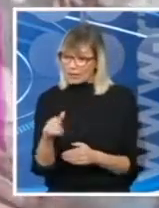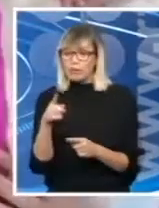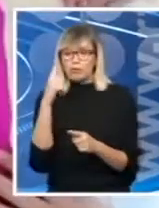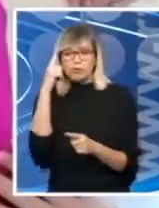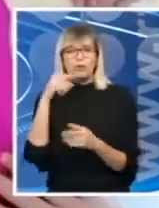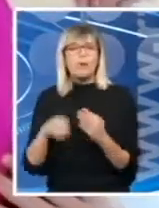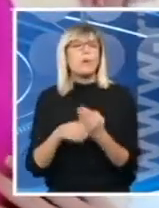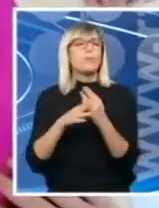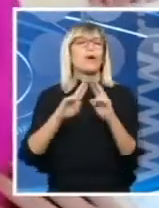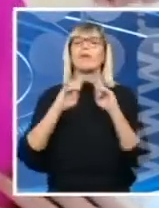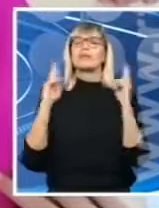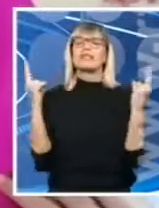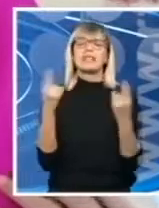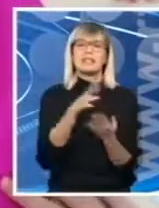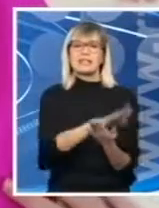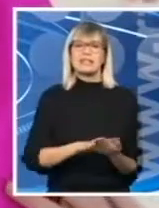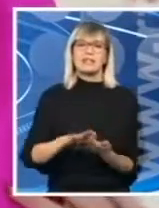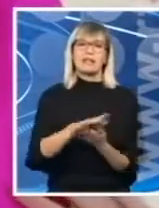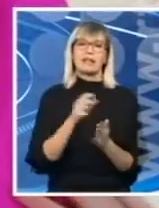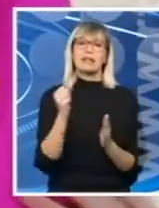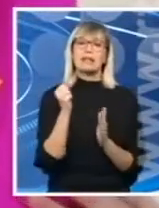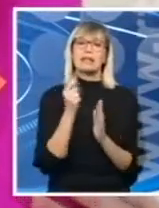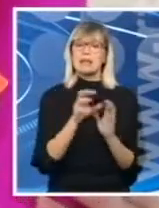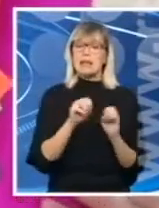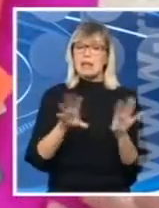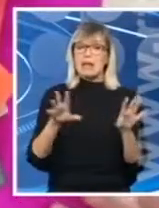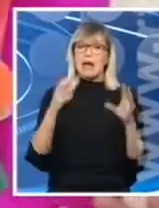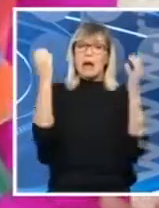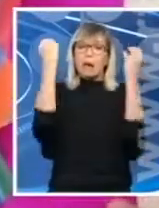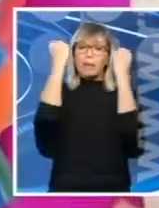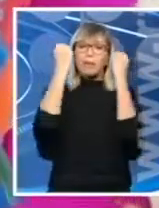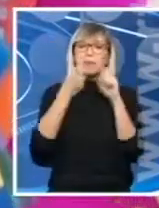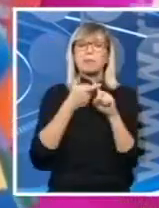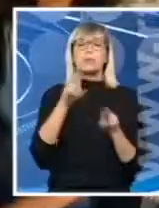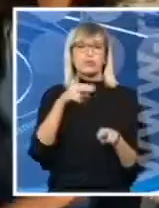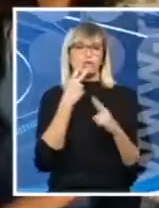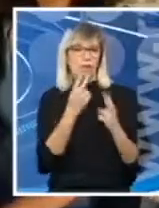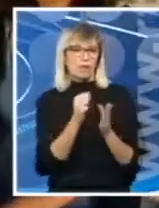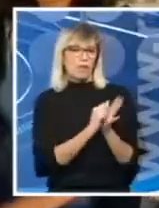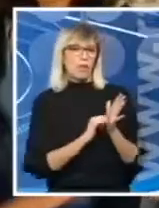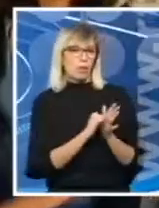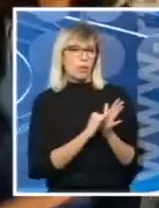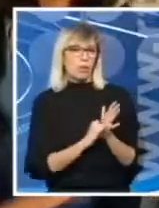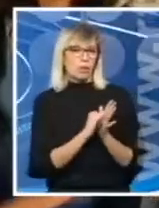svetu. Serijal o Pipi može se gledati na društvenim mrežama i YouTube kanalu.